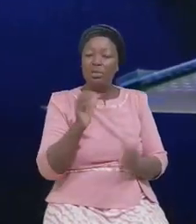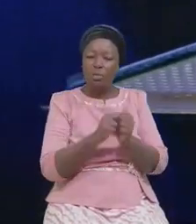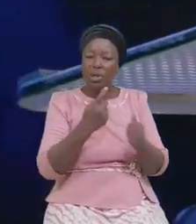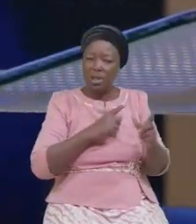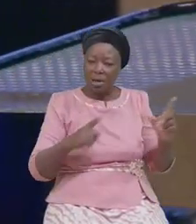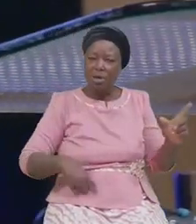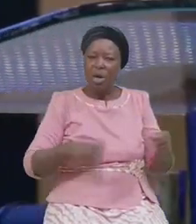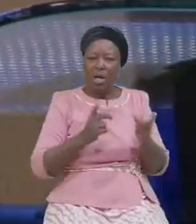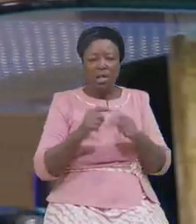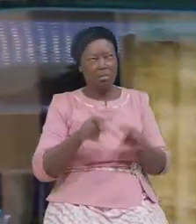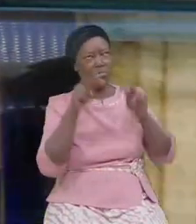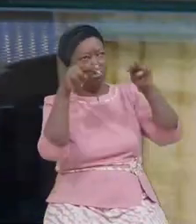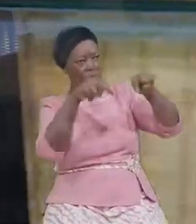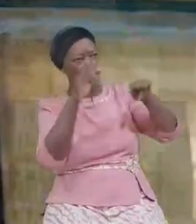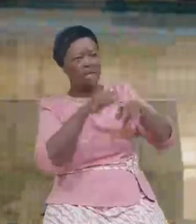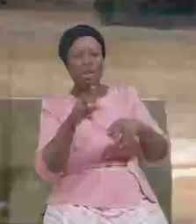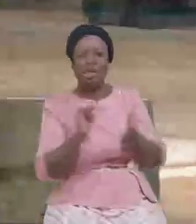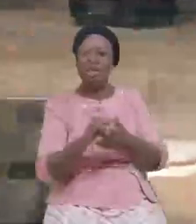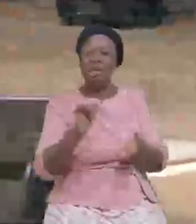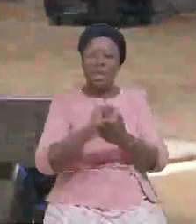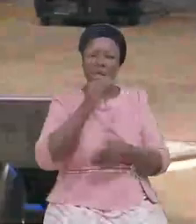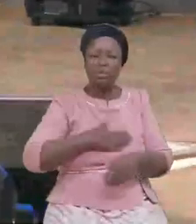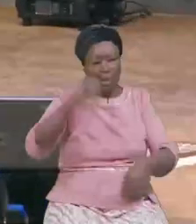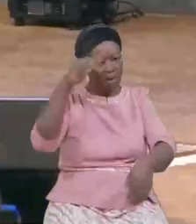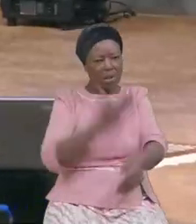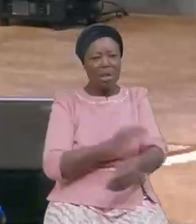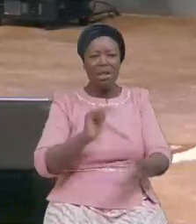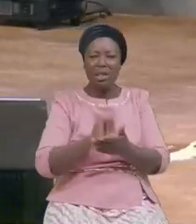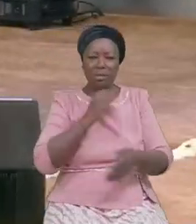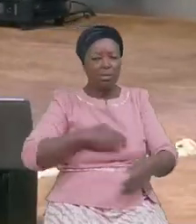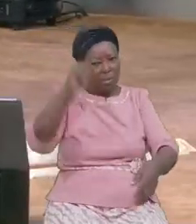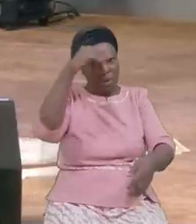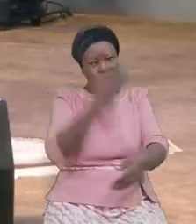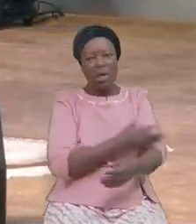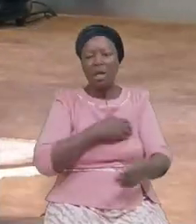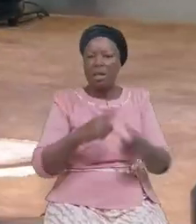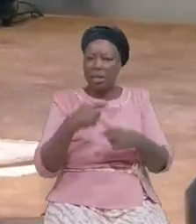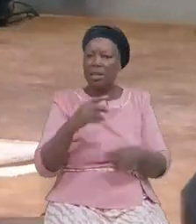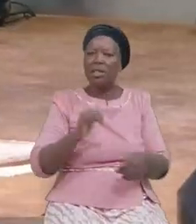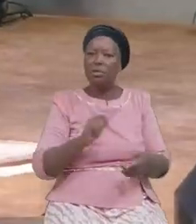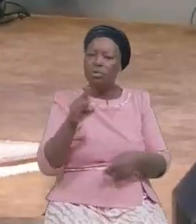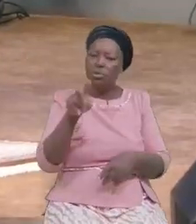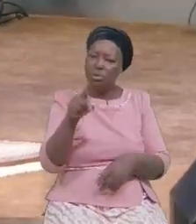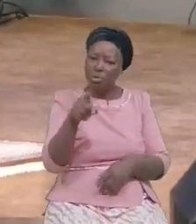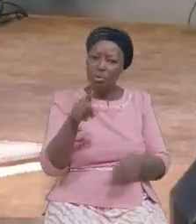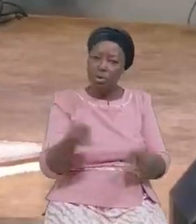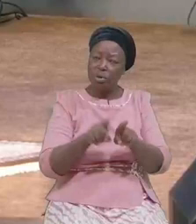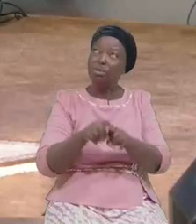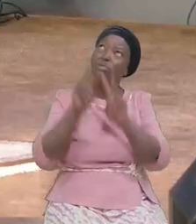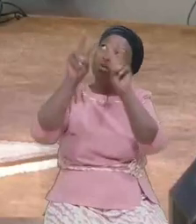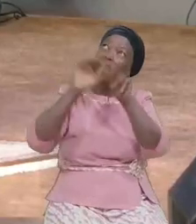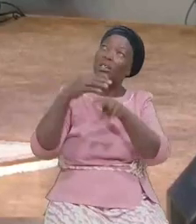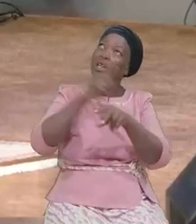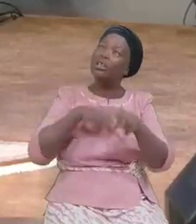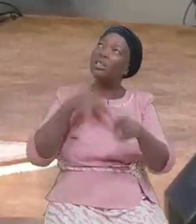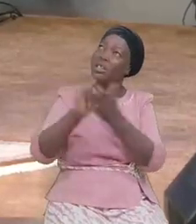dans une bonne posture, avec le Seigneur. Il dit maintenant, il te regarde, il dit, voici ma soeur, voici ma fille, voici mon garçon. Et il dit, voici mon Père céleste, tu es maintenant là pour pouvoir